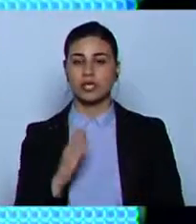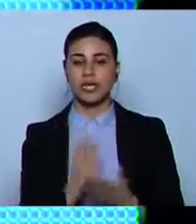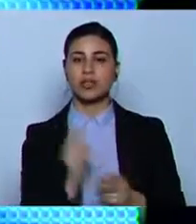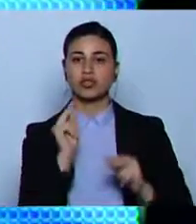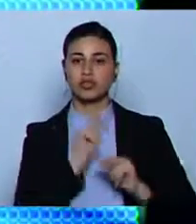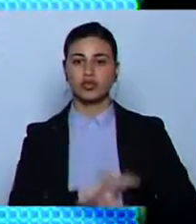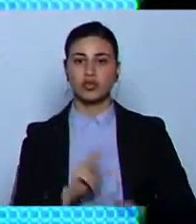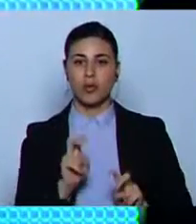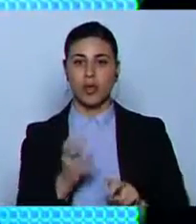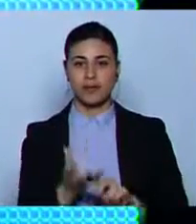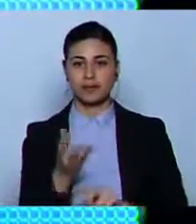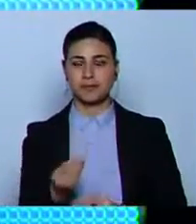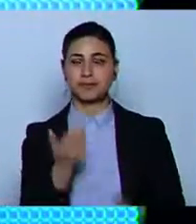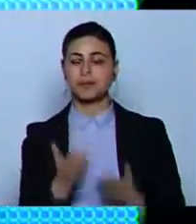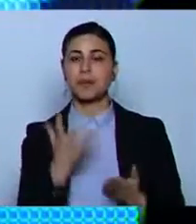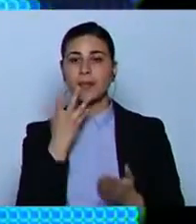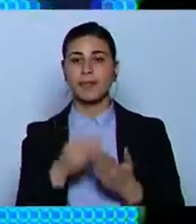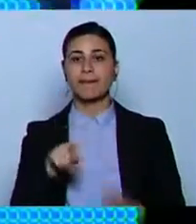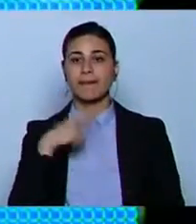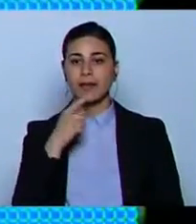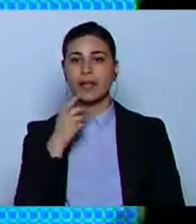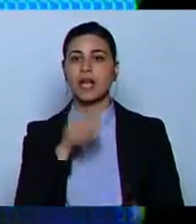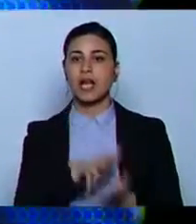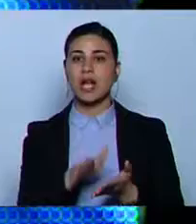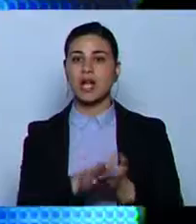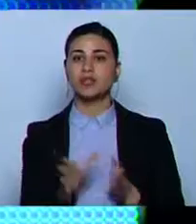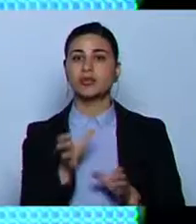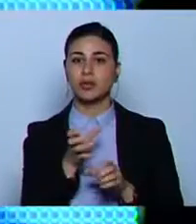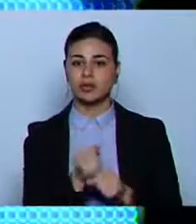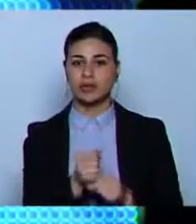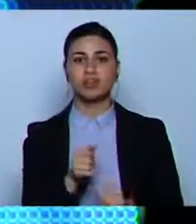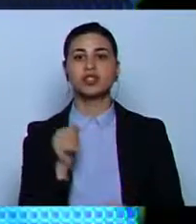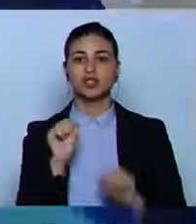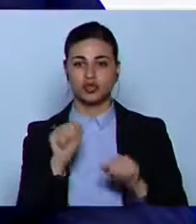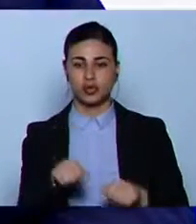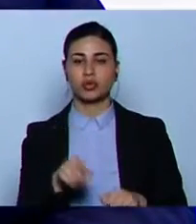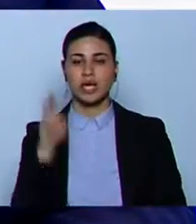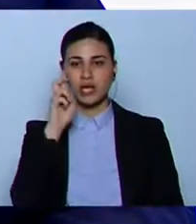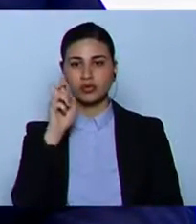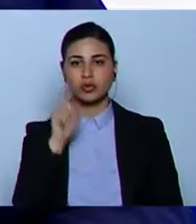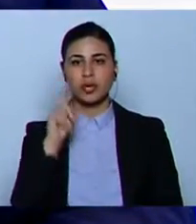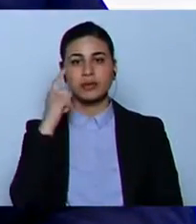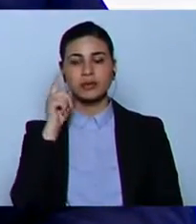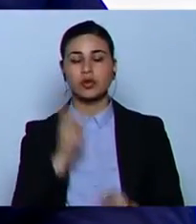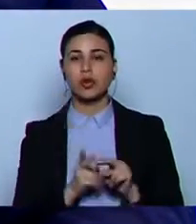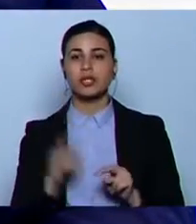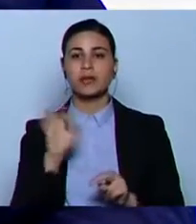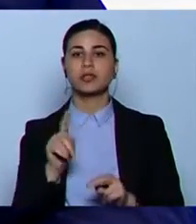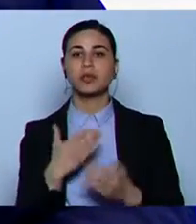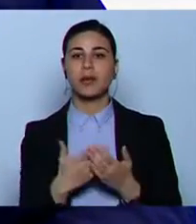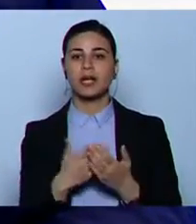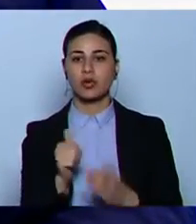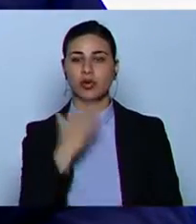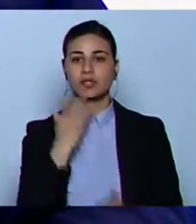შრომით ანაზღაურებაზე. თუ ჩვენ ვამბობთ ხარჯების შემცირებაზე, შეუძლია ხელისუფლებას იფიქროს იმაზე, რომ დაუშვათ,